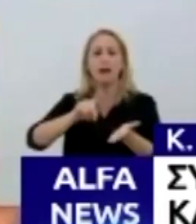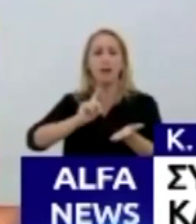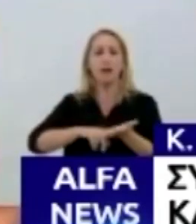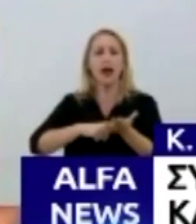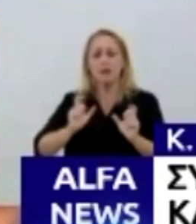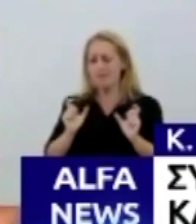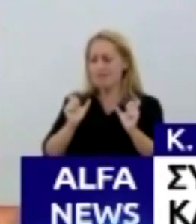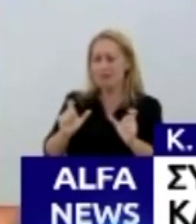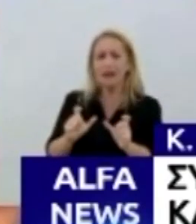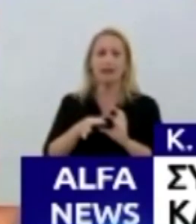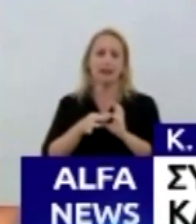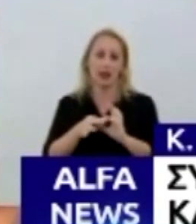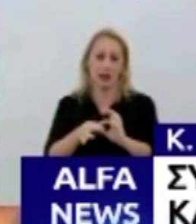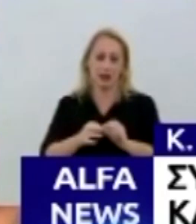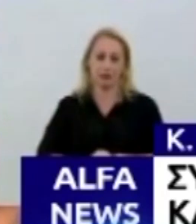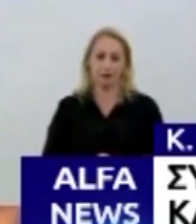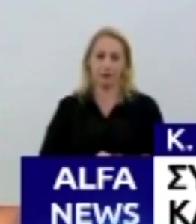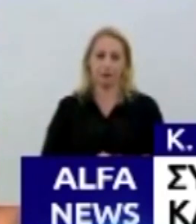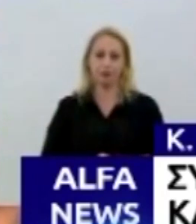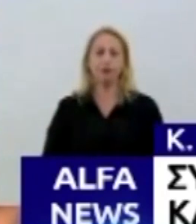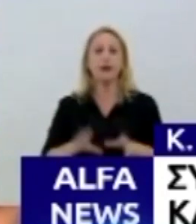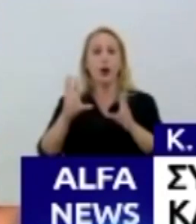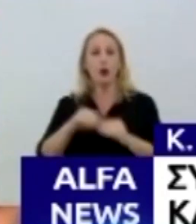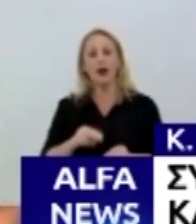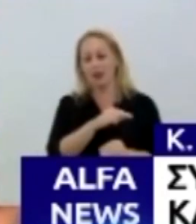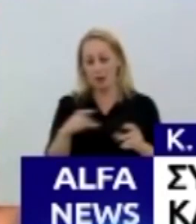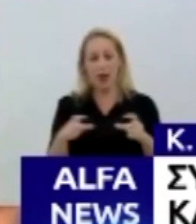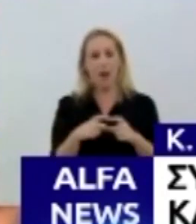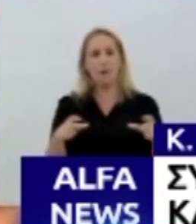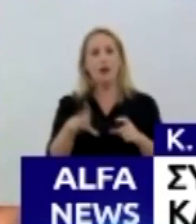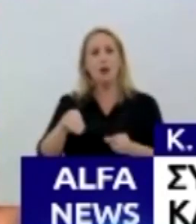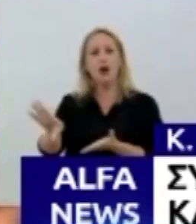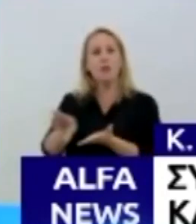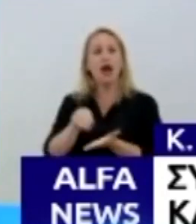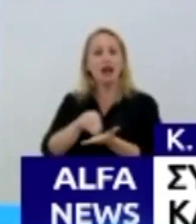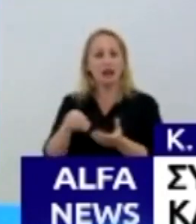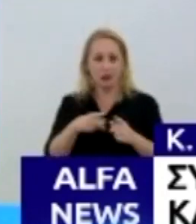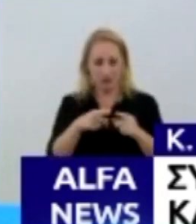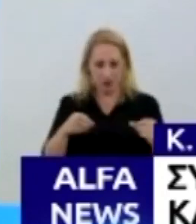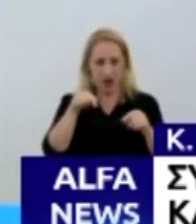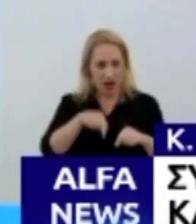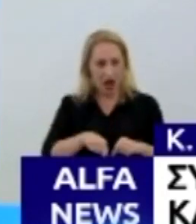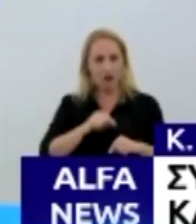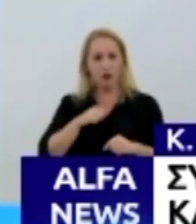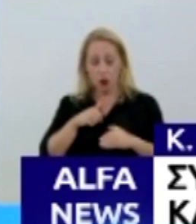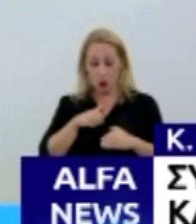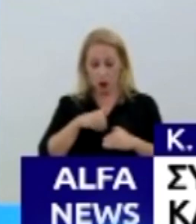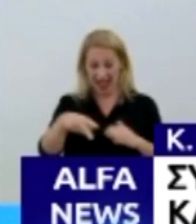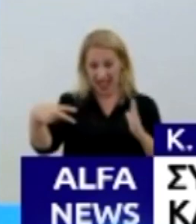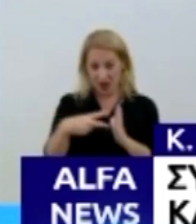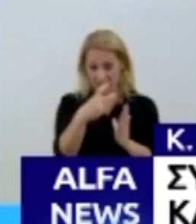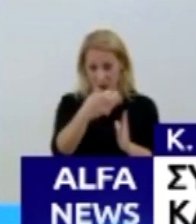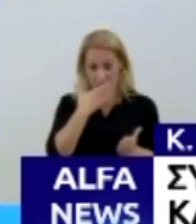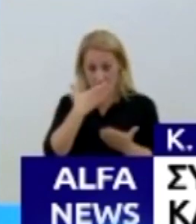θάλασσα. Όσον αφορά το Market Pass, αυτό θα συνεχιστεί ως το τέλος του χρόνου, όμως